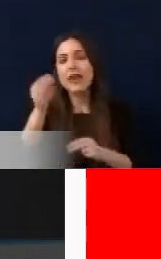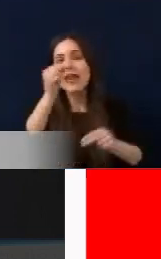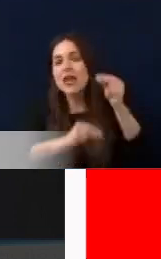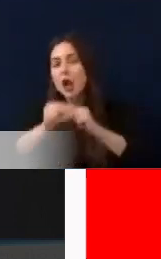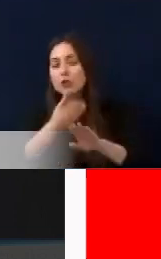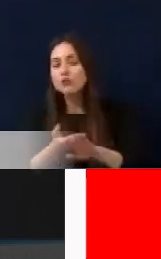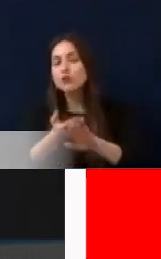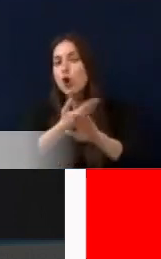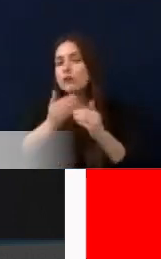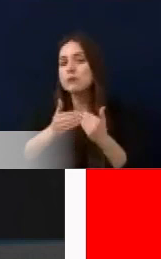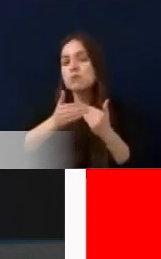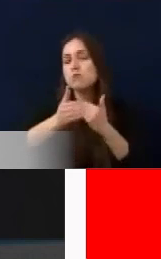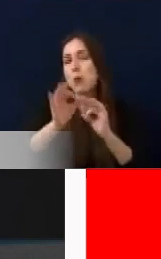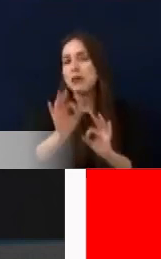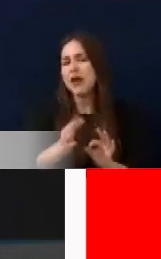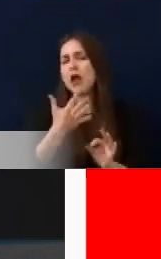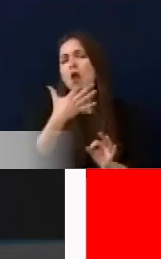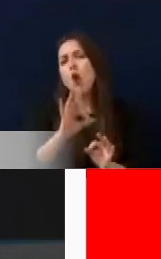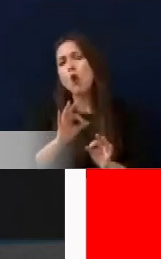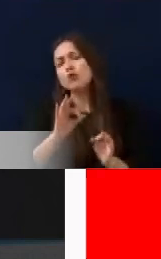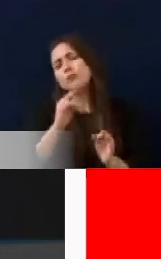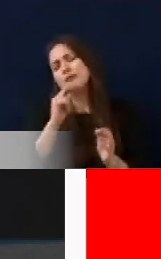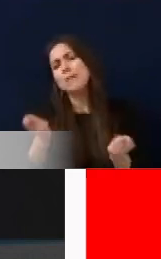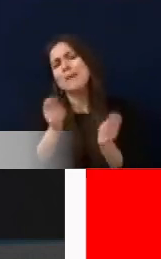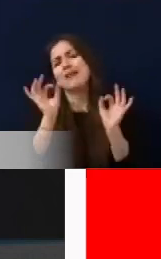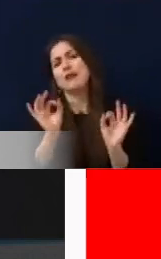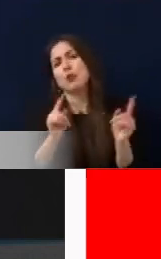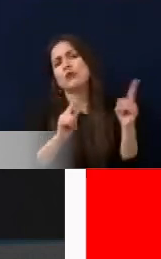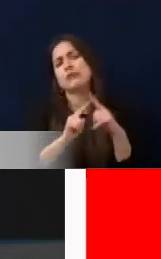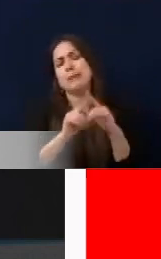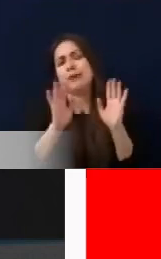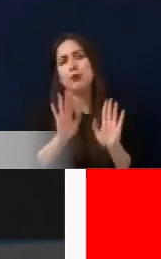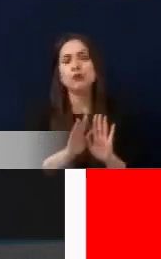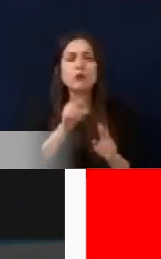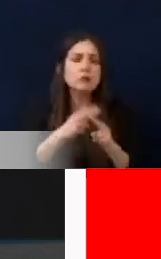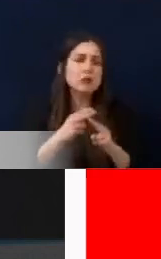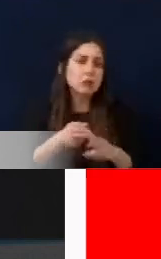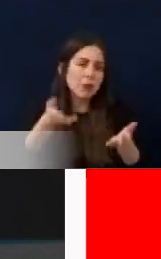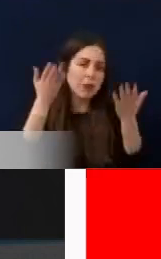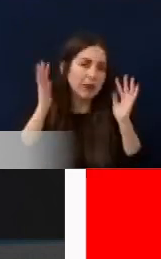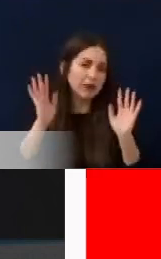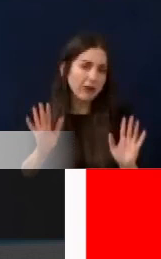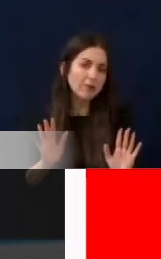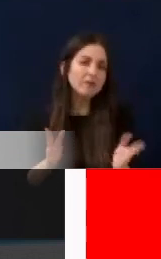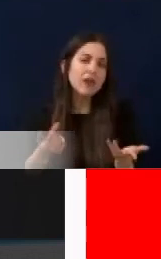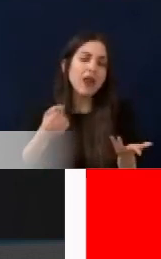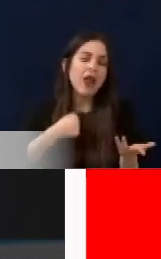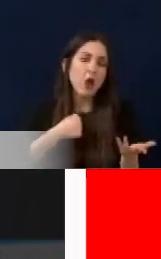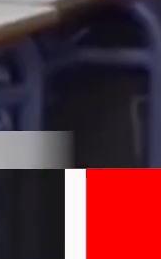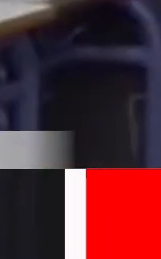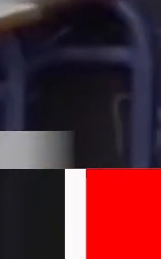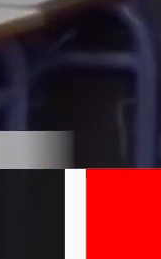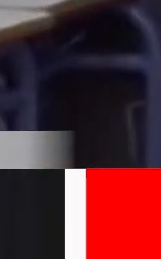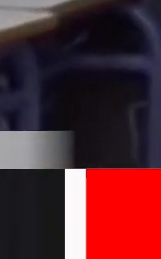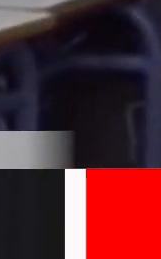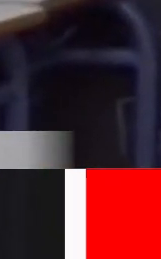λίγο αργότερα, πια δεν έχει μεγάλη σημασία. Είναι, αν θέλετε, το προνόμιο του Πρωθυπουργού να μπορεί να επιλέξει την ακριβή ημερομηνία